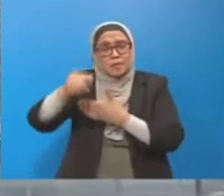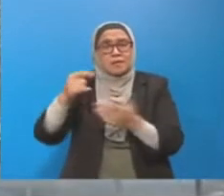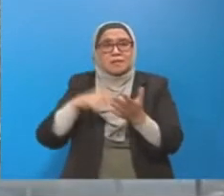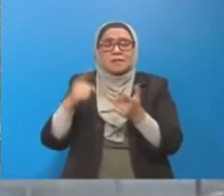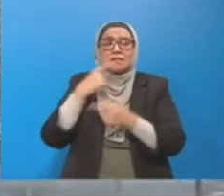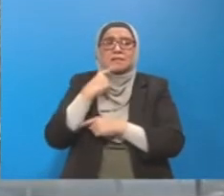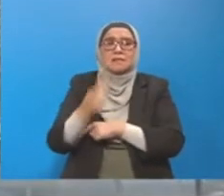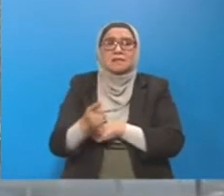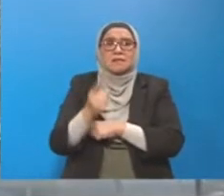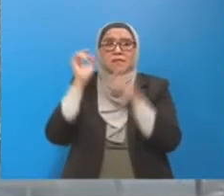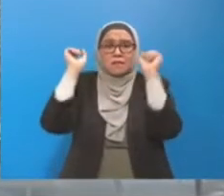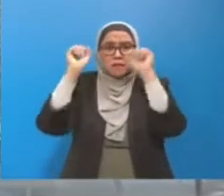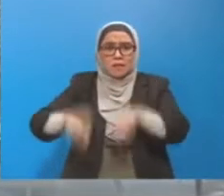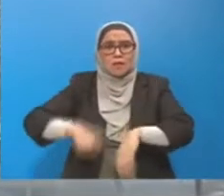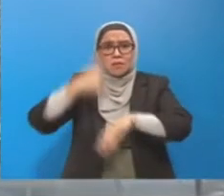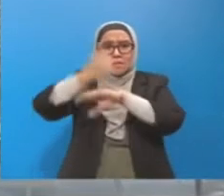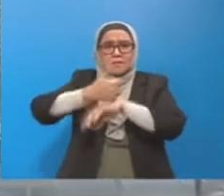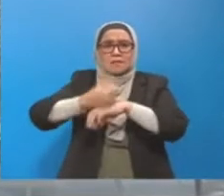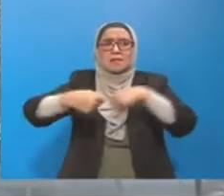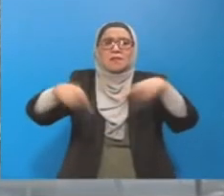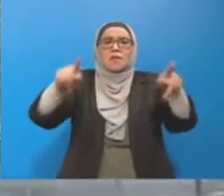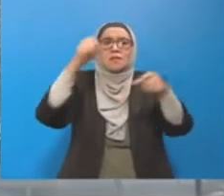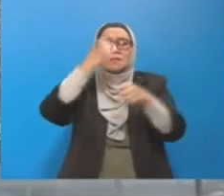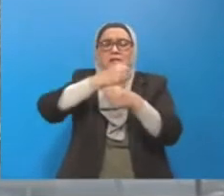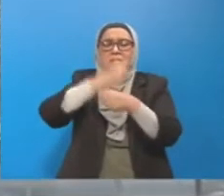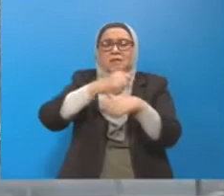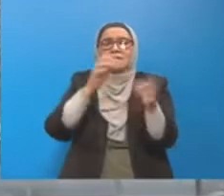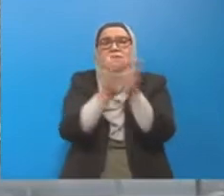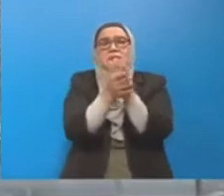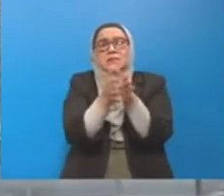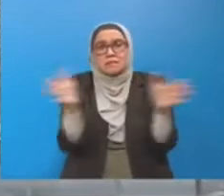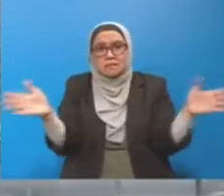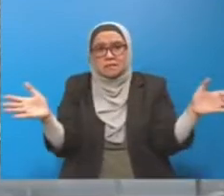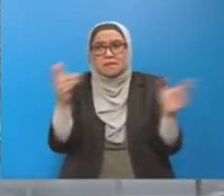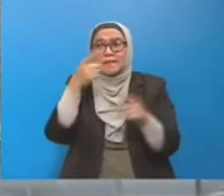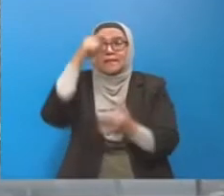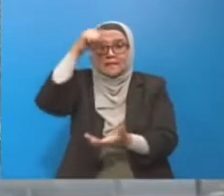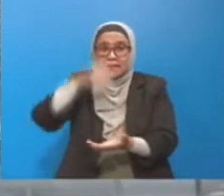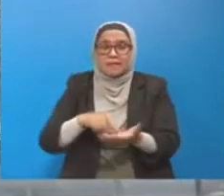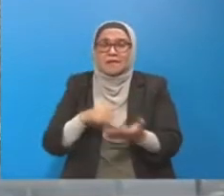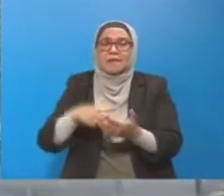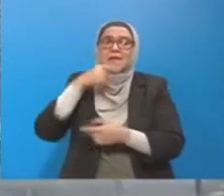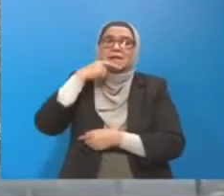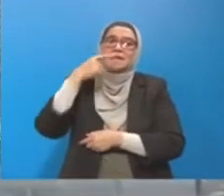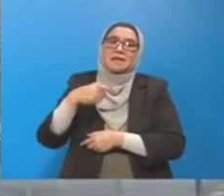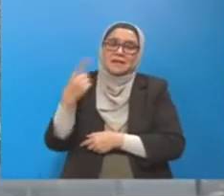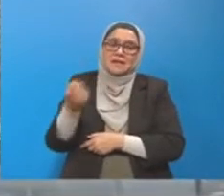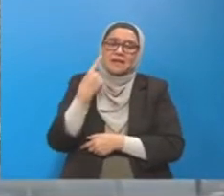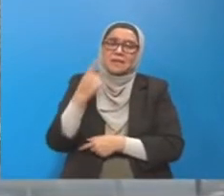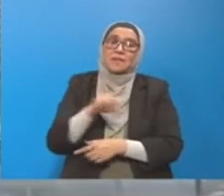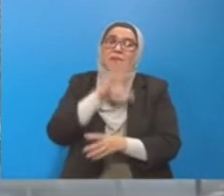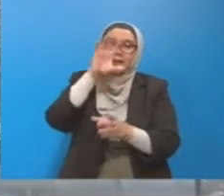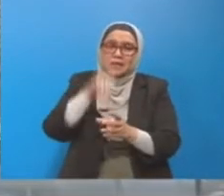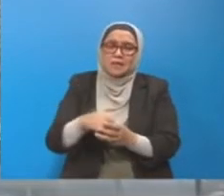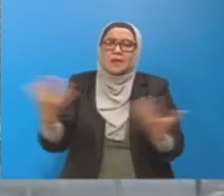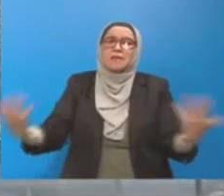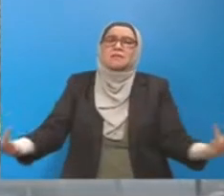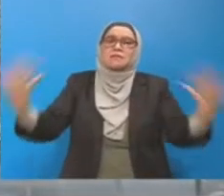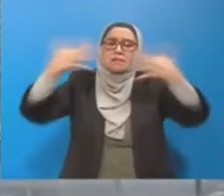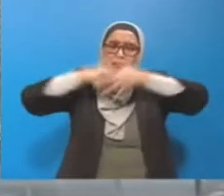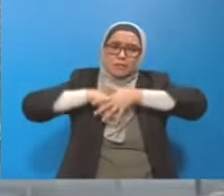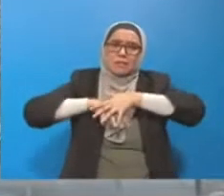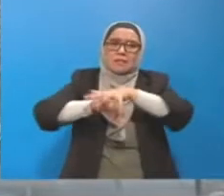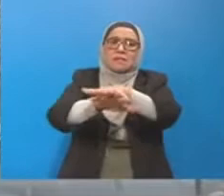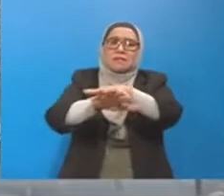2557 peluang pekerjaan ini yang saya kata dia melibatkan semua integrasi Kementerian untuk kita mengurangkan hadap